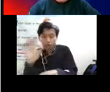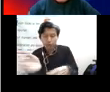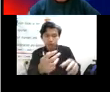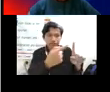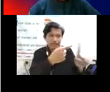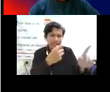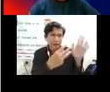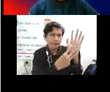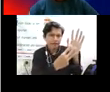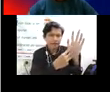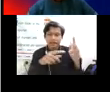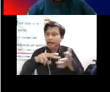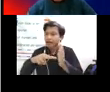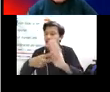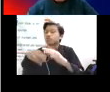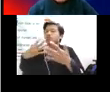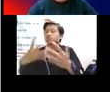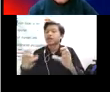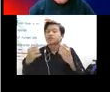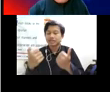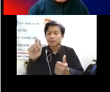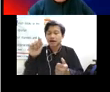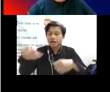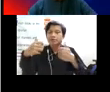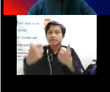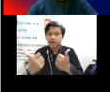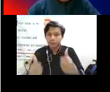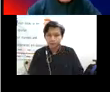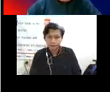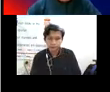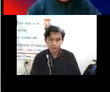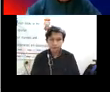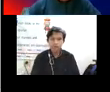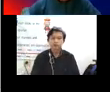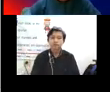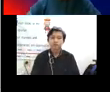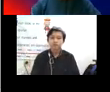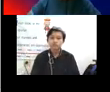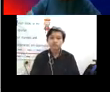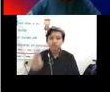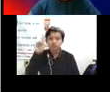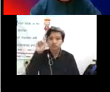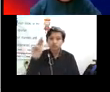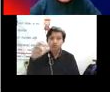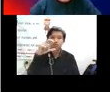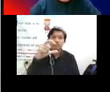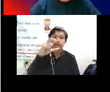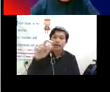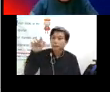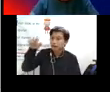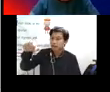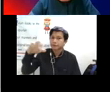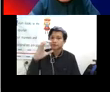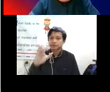berhasil menginstal mendeley di MS Word untuk menggunakan sitasi kita